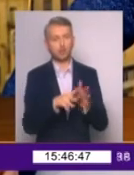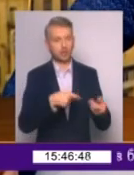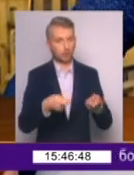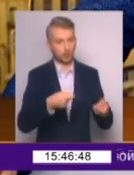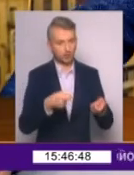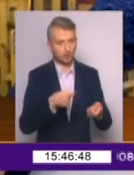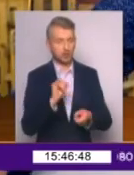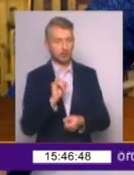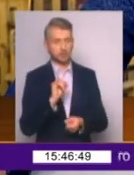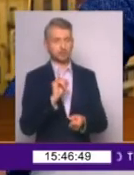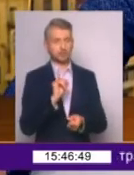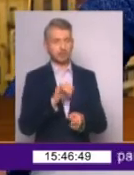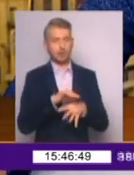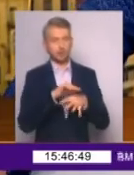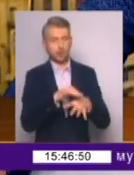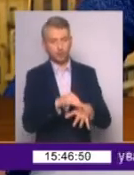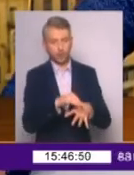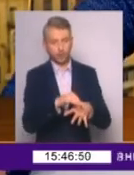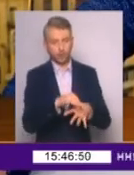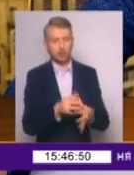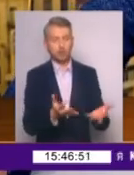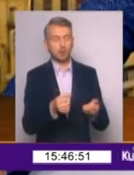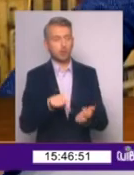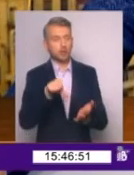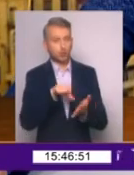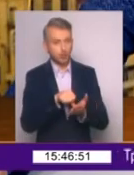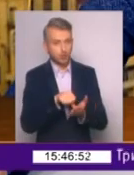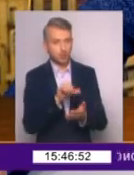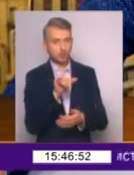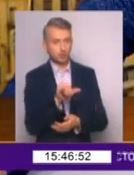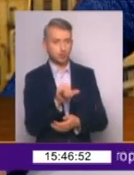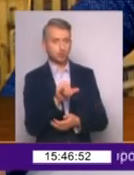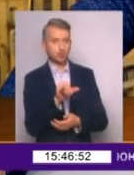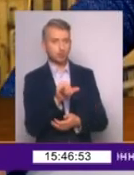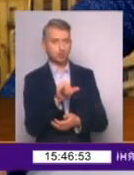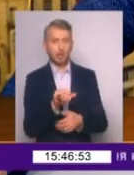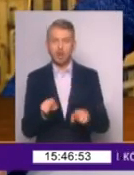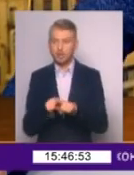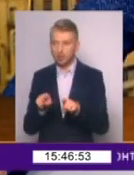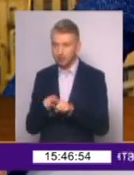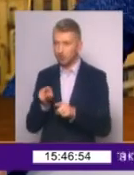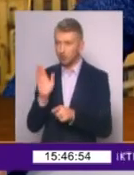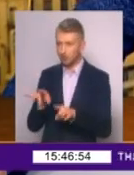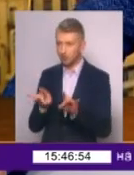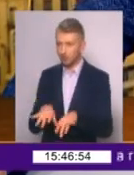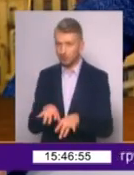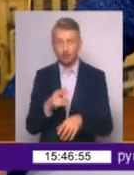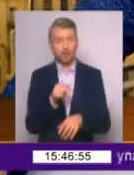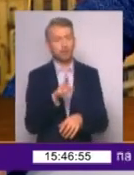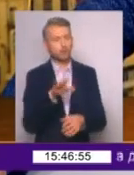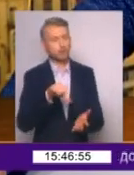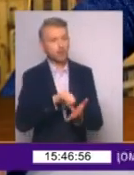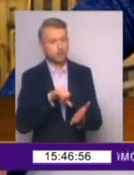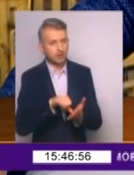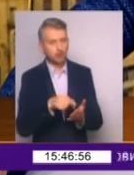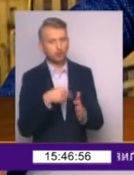і проводити, і приймати участь у... Тобто так само все одно вони будуть задіяні? Ну, вони будуть задіяні, тому що